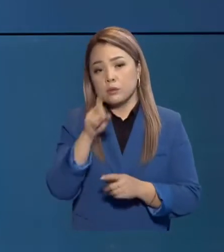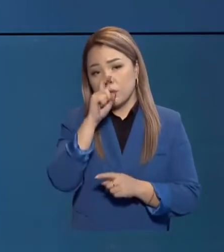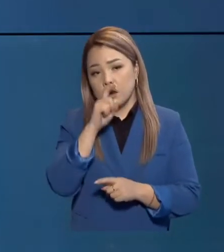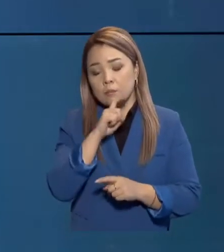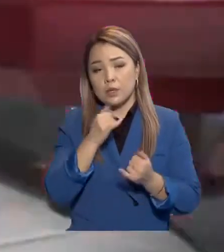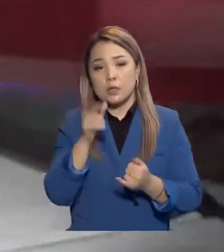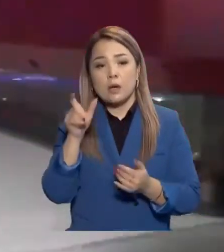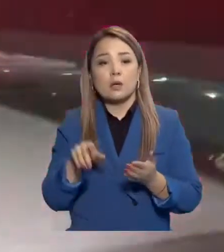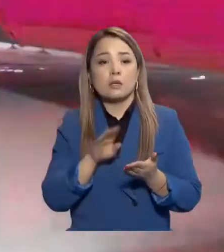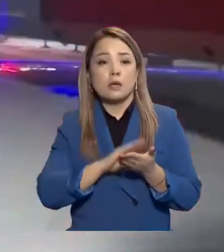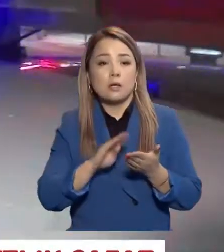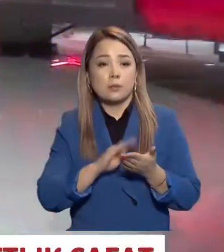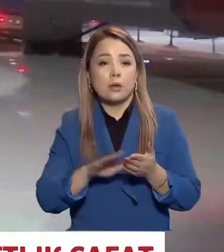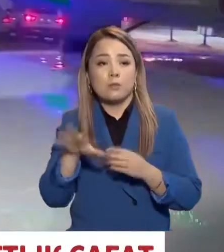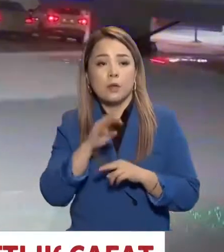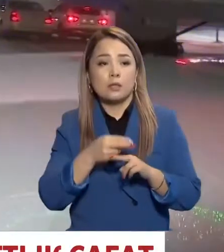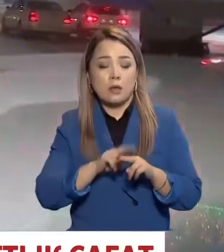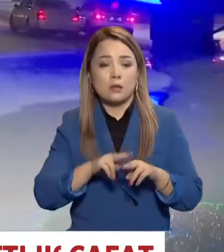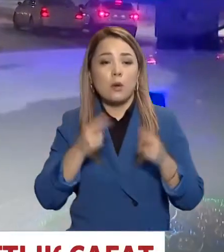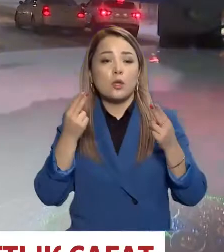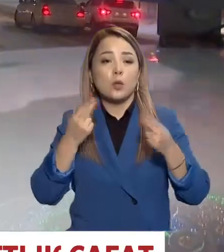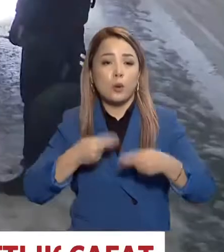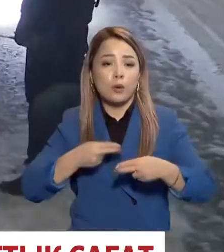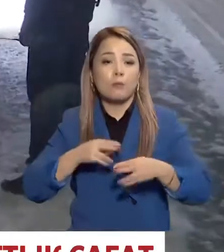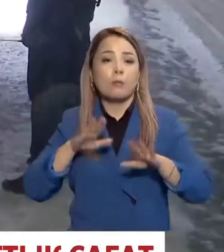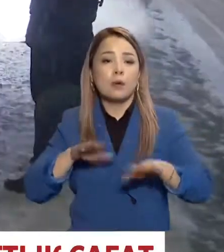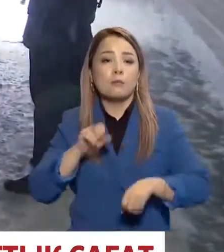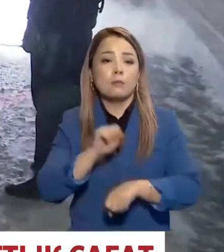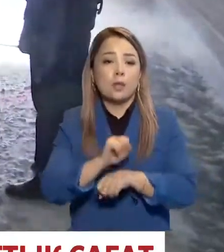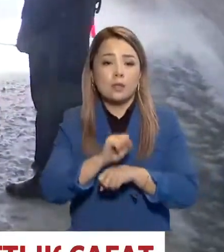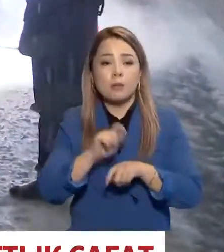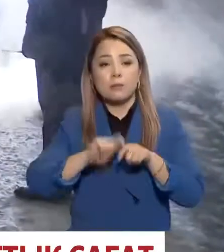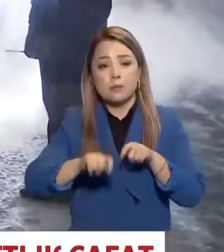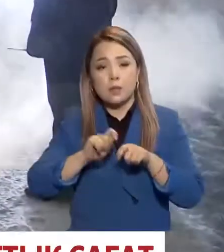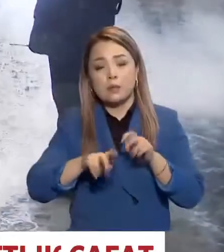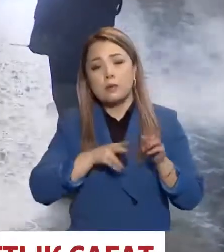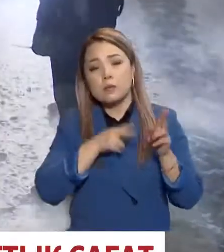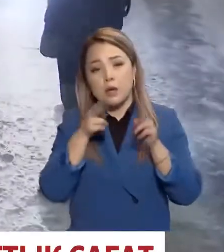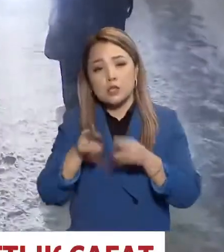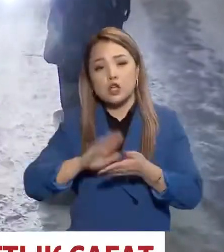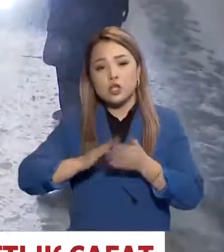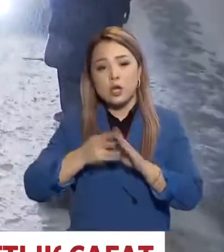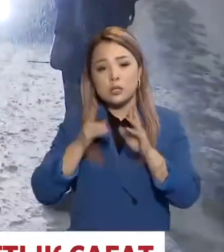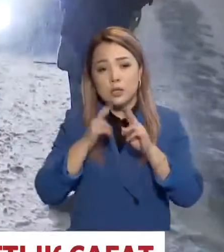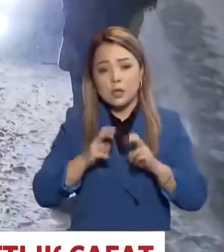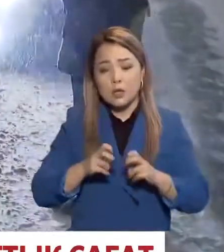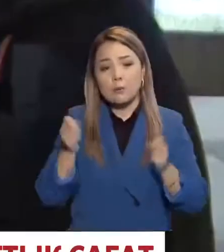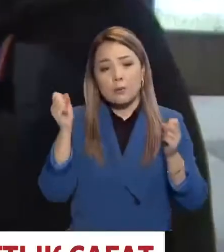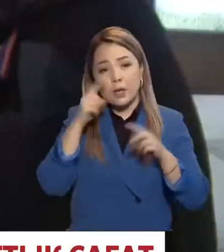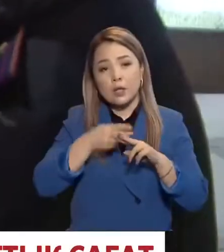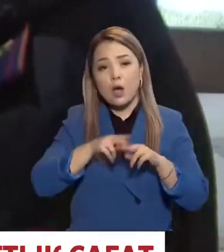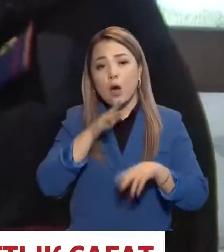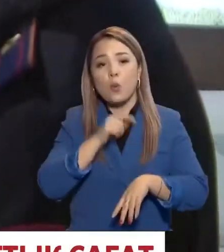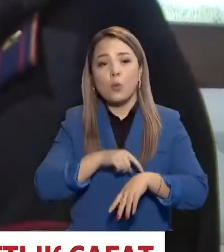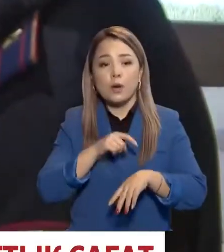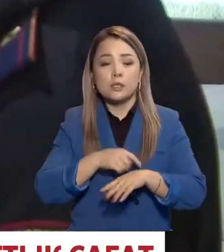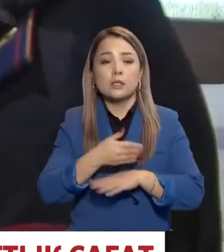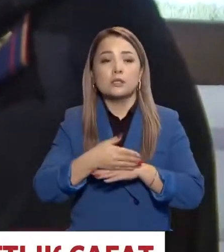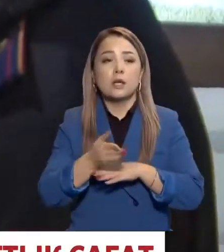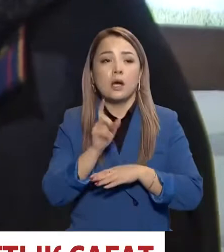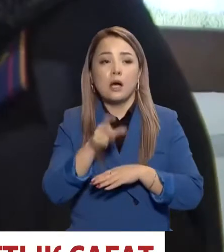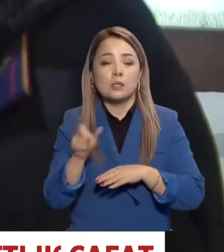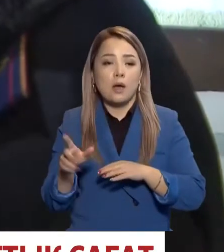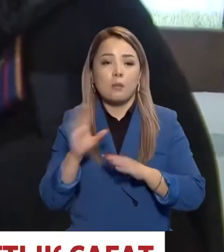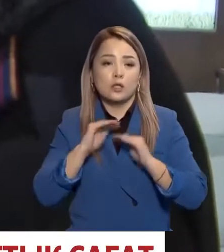Біздің тілшілер бас қалада орналасқан блок бекеттерге барып жағдайды тексерді. Полицияның сөзінше белгіленген уақыттан тыс кезде сыртта жүрген